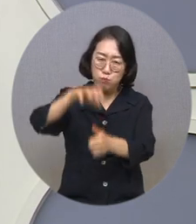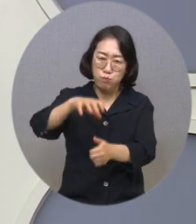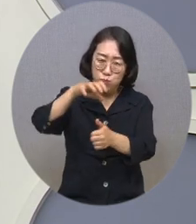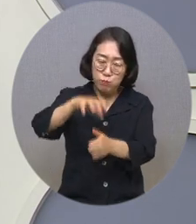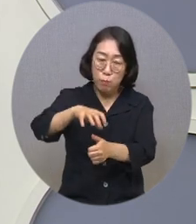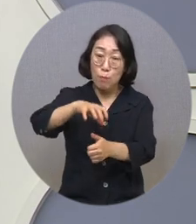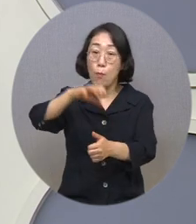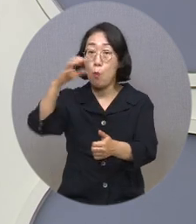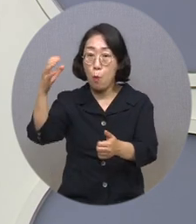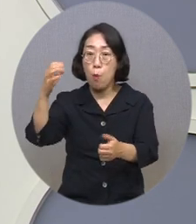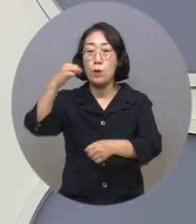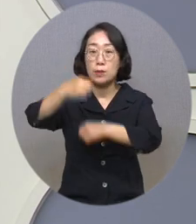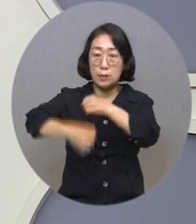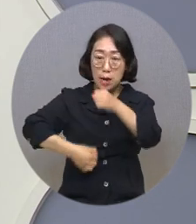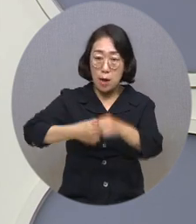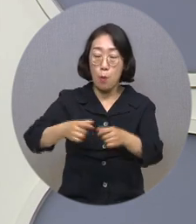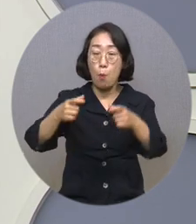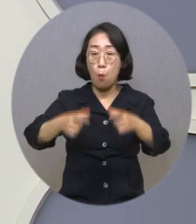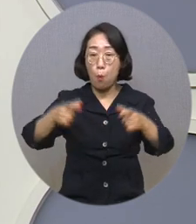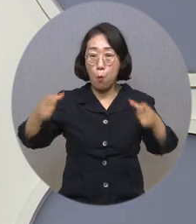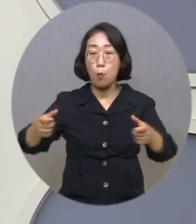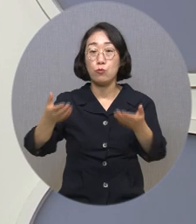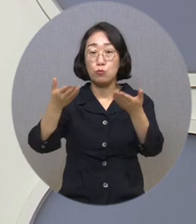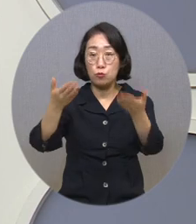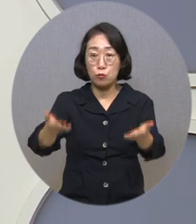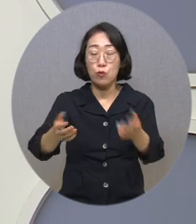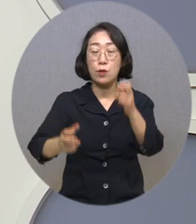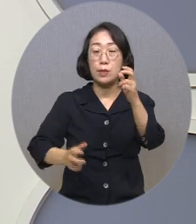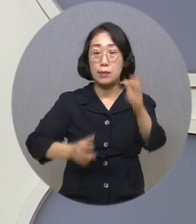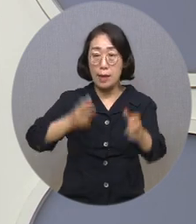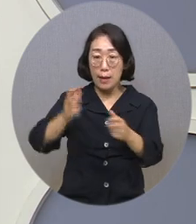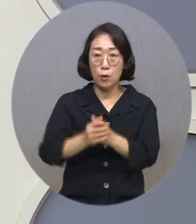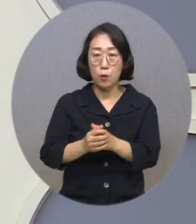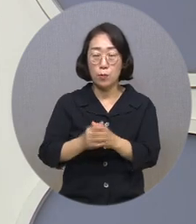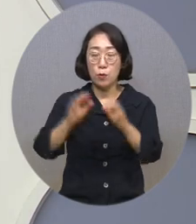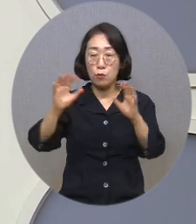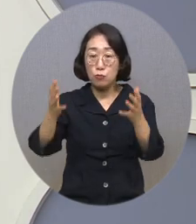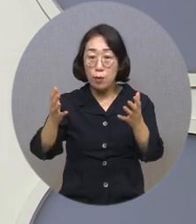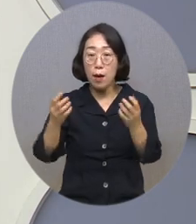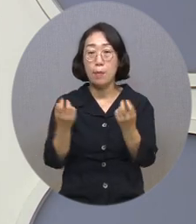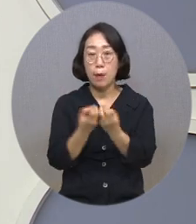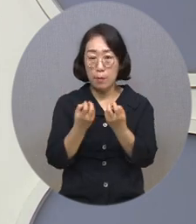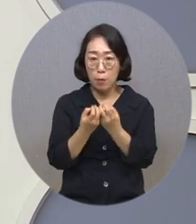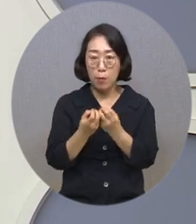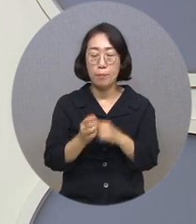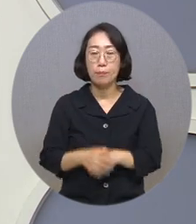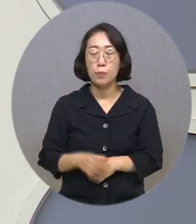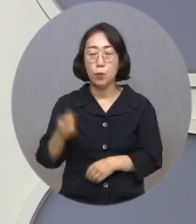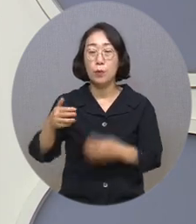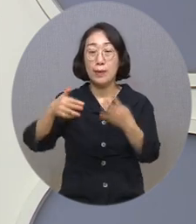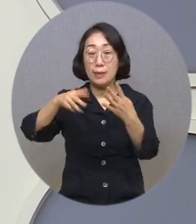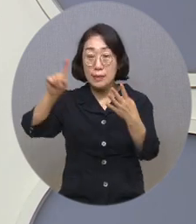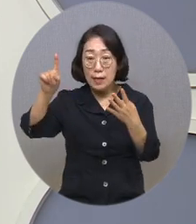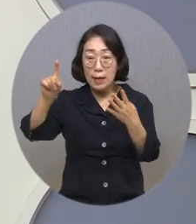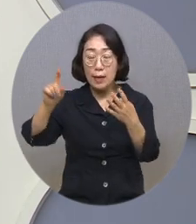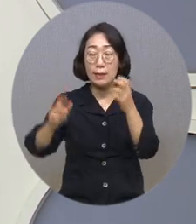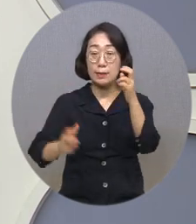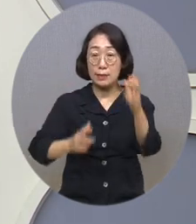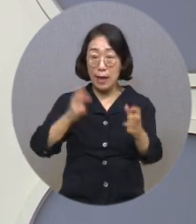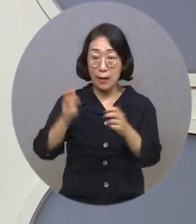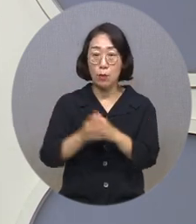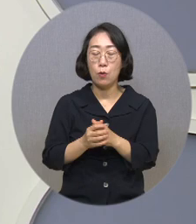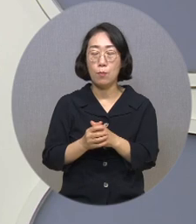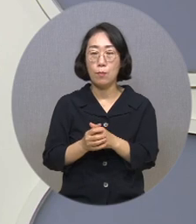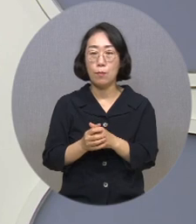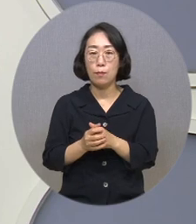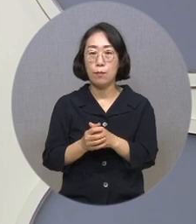이제 그쪽에 또, 산업, 국가 전략 쪽 또는 이제 이 4차 산업을 이용해서 우리 지자체